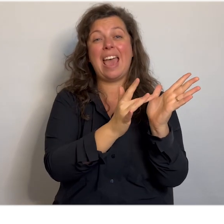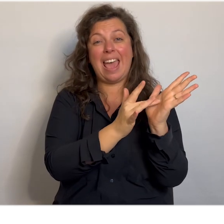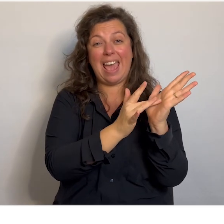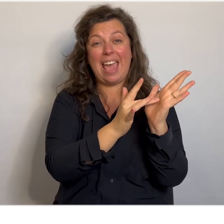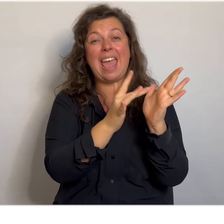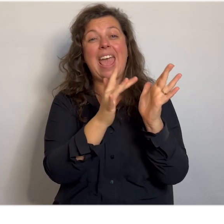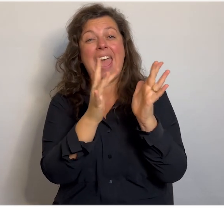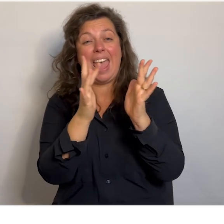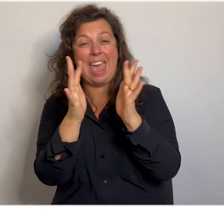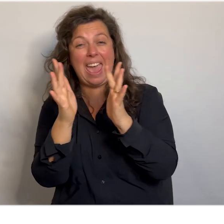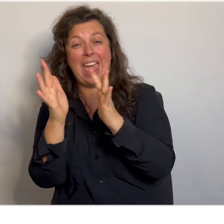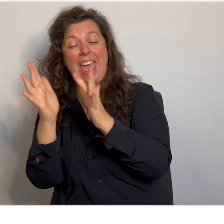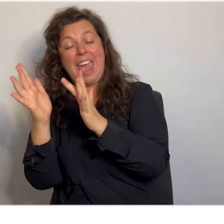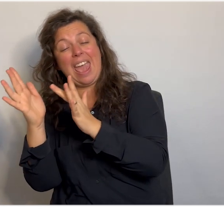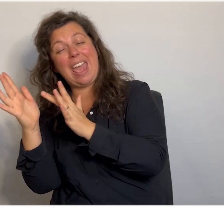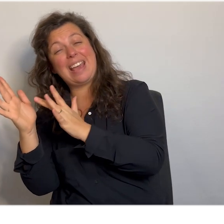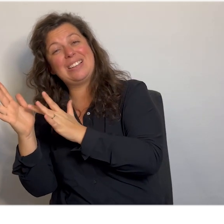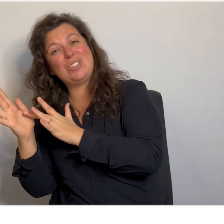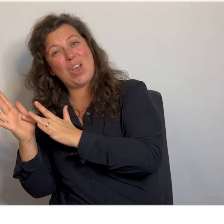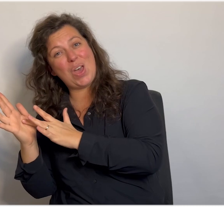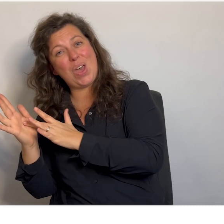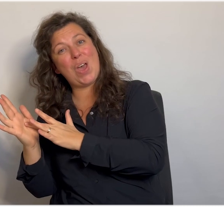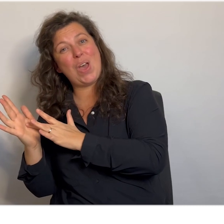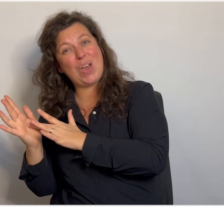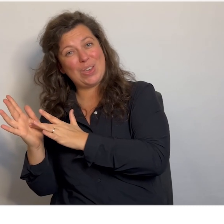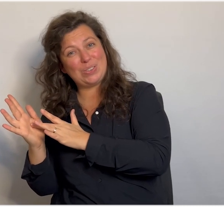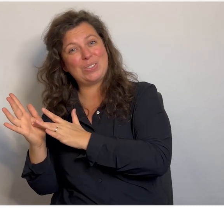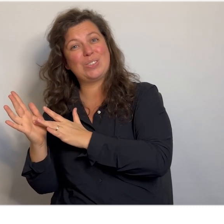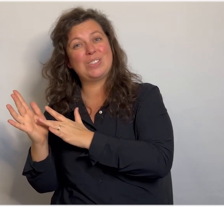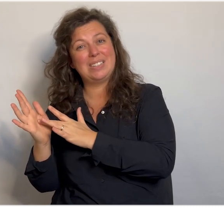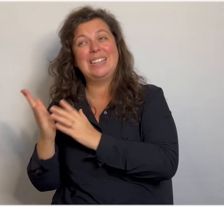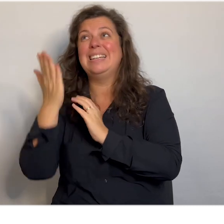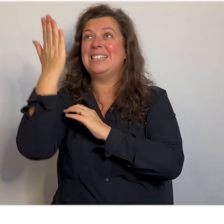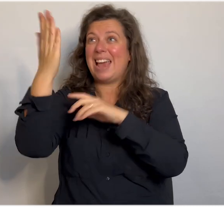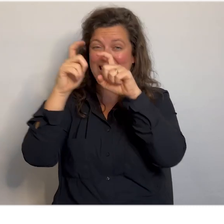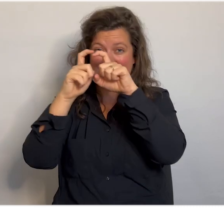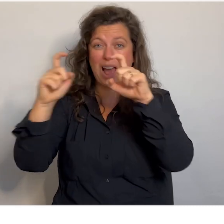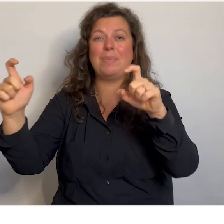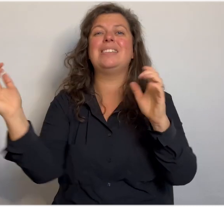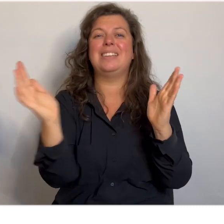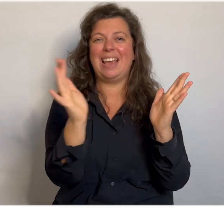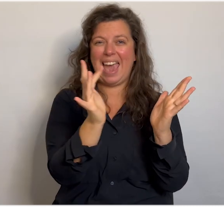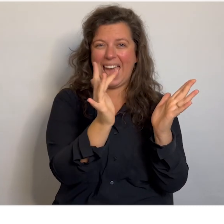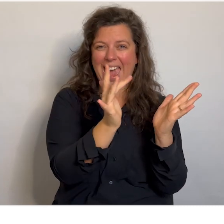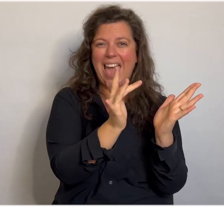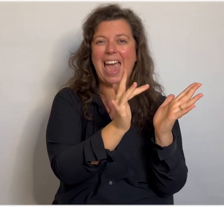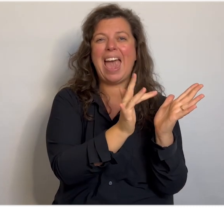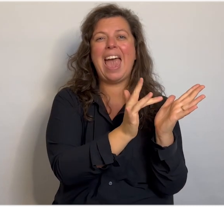Jezus, Zijn naam is